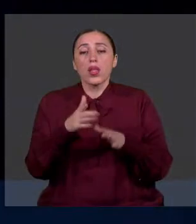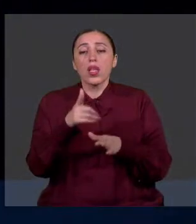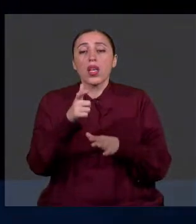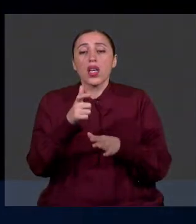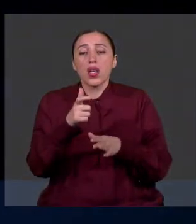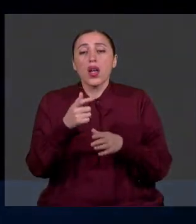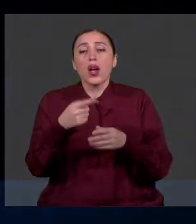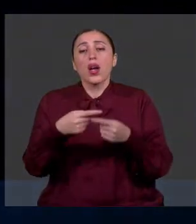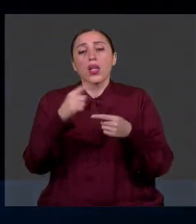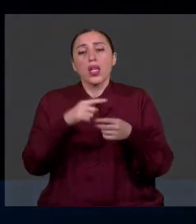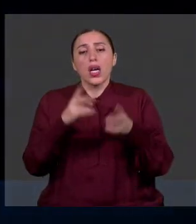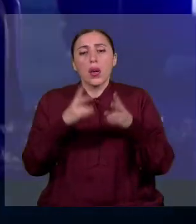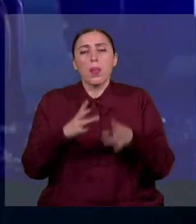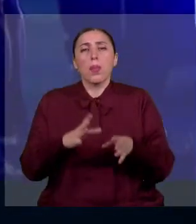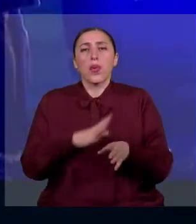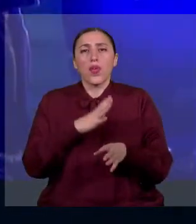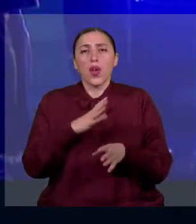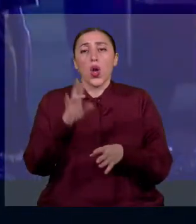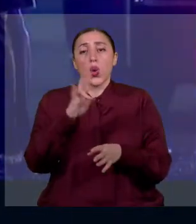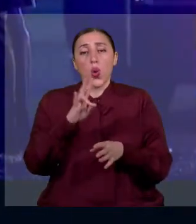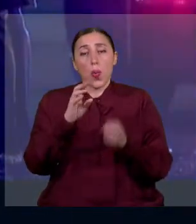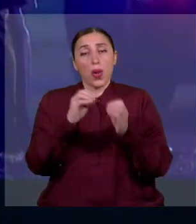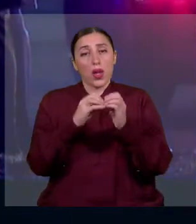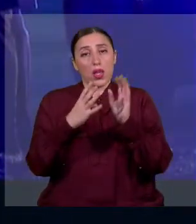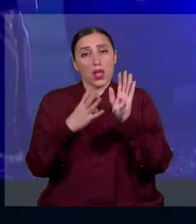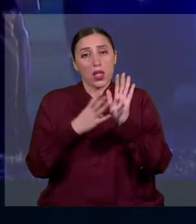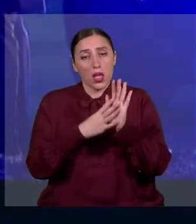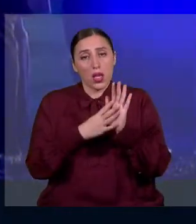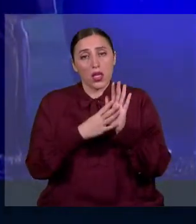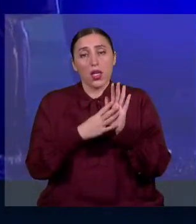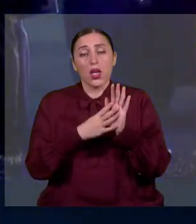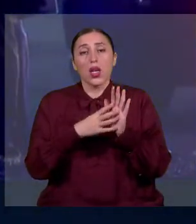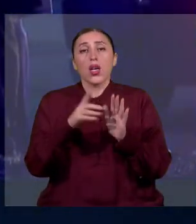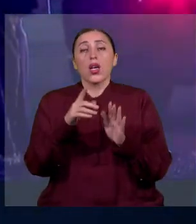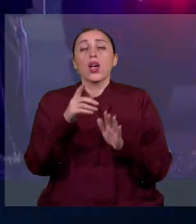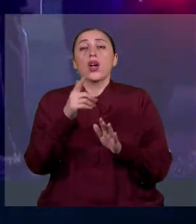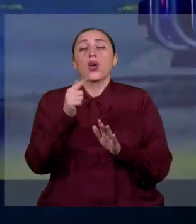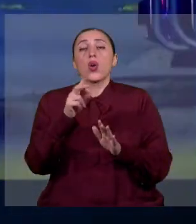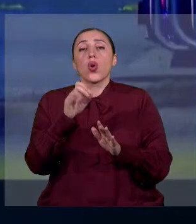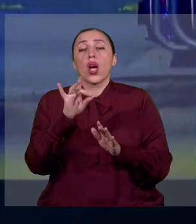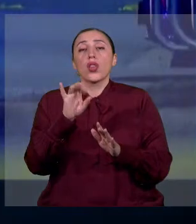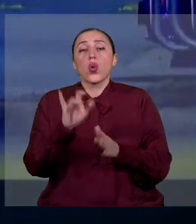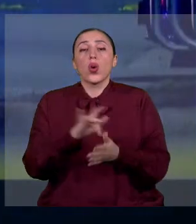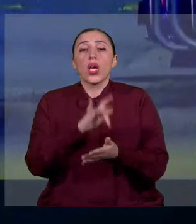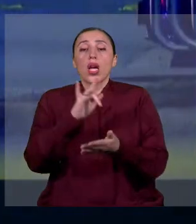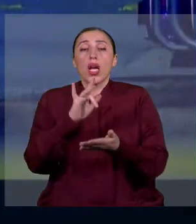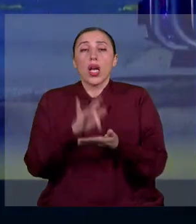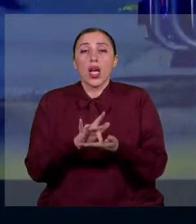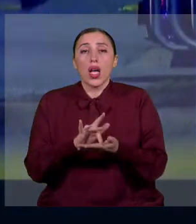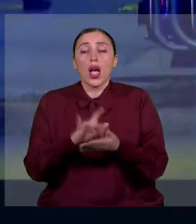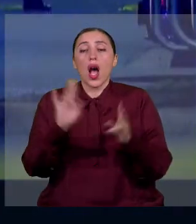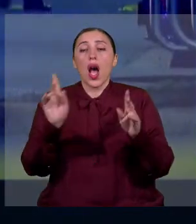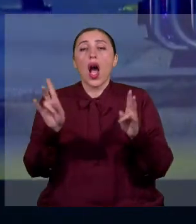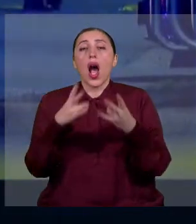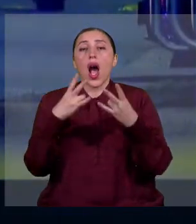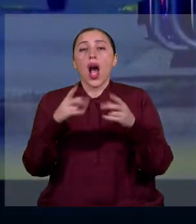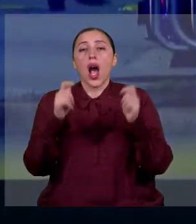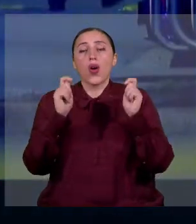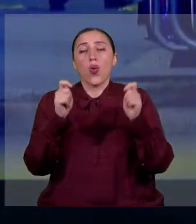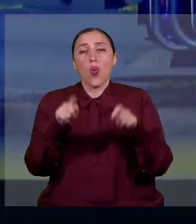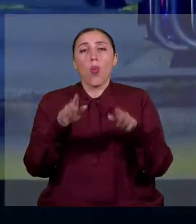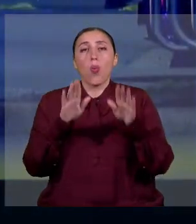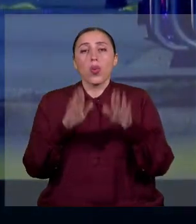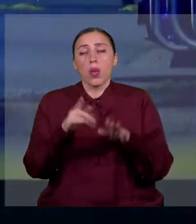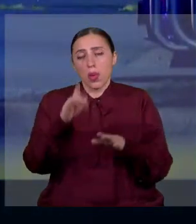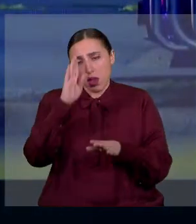դեպքը տեղի էր ունեցել օրեր առաջ, նոյեմբերի 19-ին, այդ ժամանակ էլ Colorado Springs քաղաքի ակումբներից մեկում էր